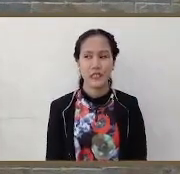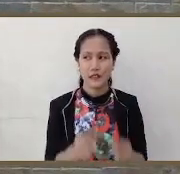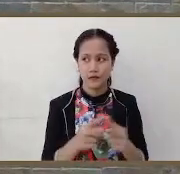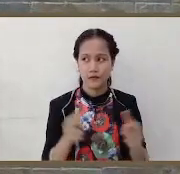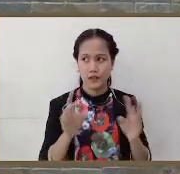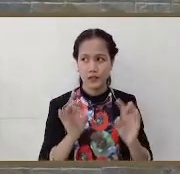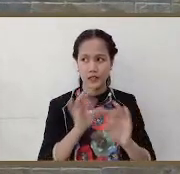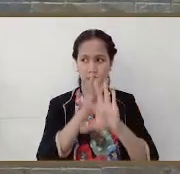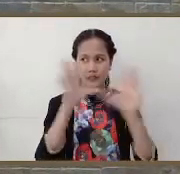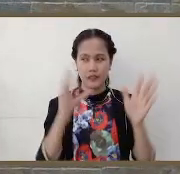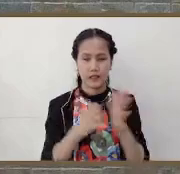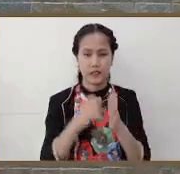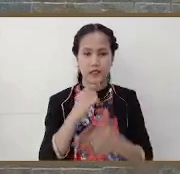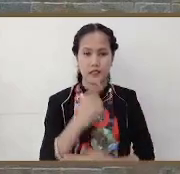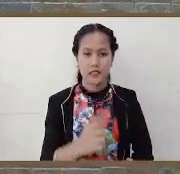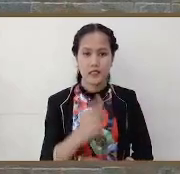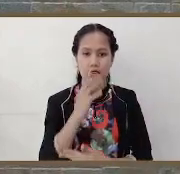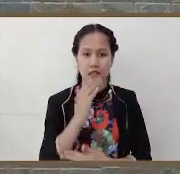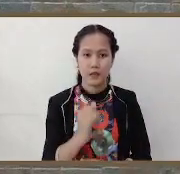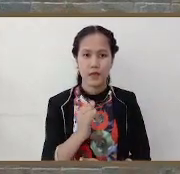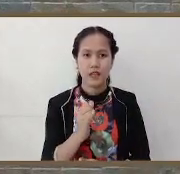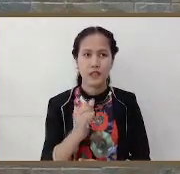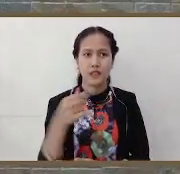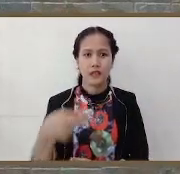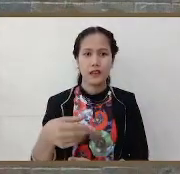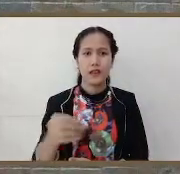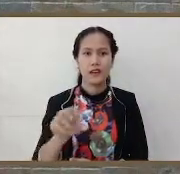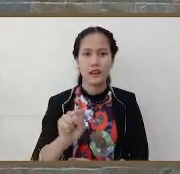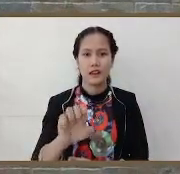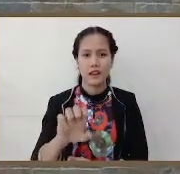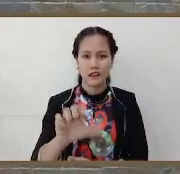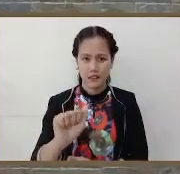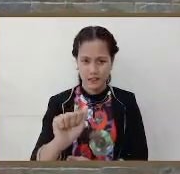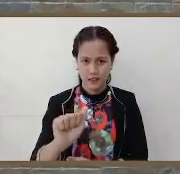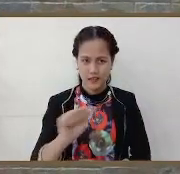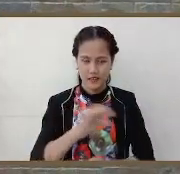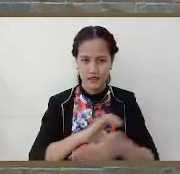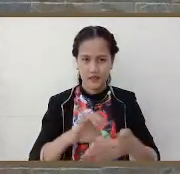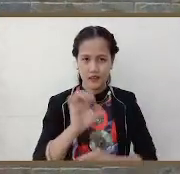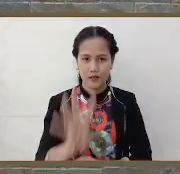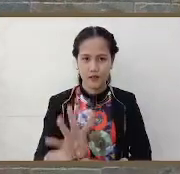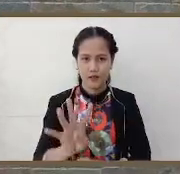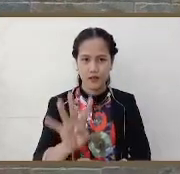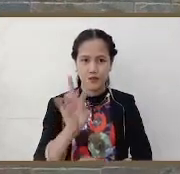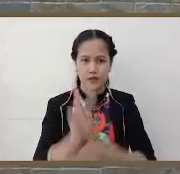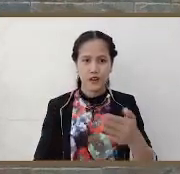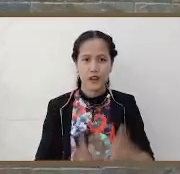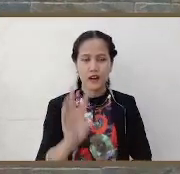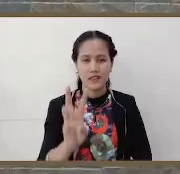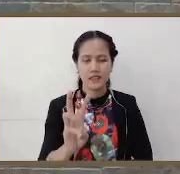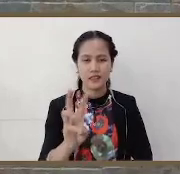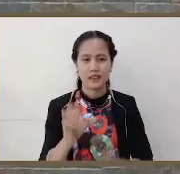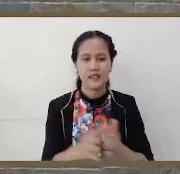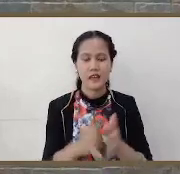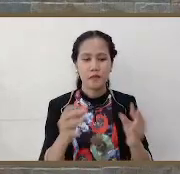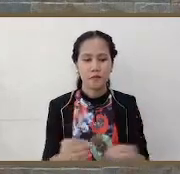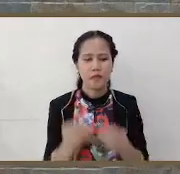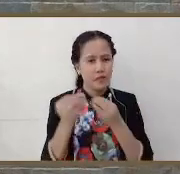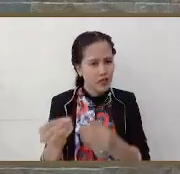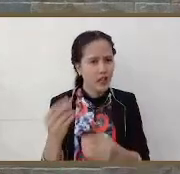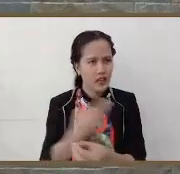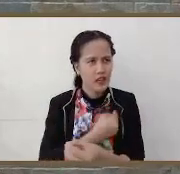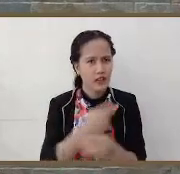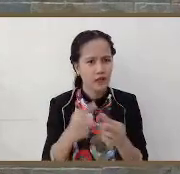napakaliwanag na sinasabi ng Book of Hosea chapter 4, verse number 6. At ito ay magbibigay sa atin ng maliwanag na kung ano